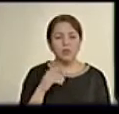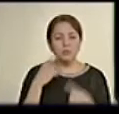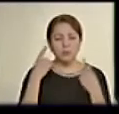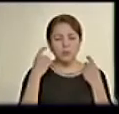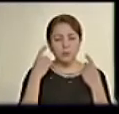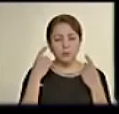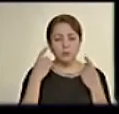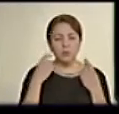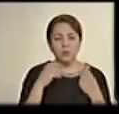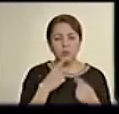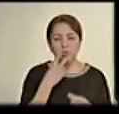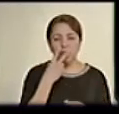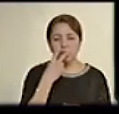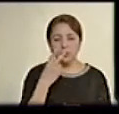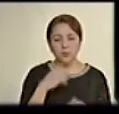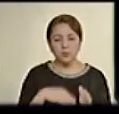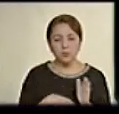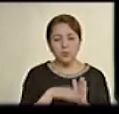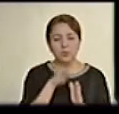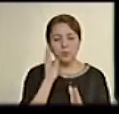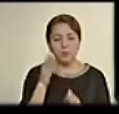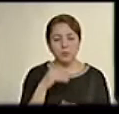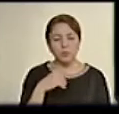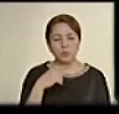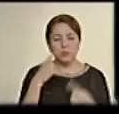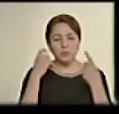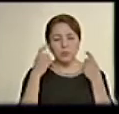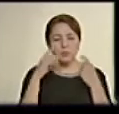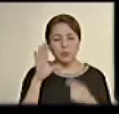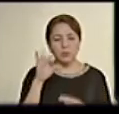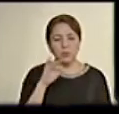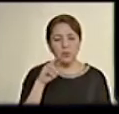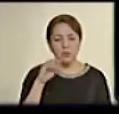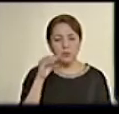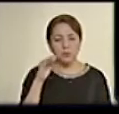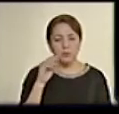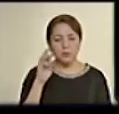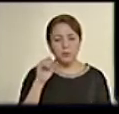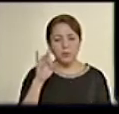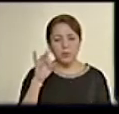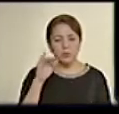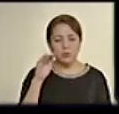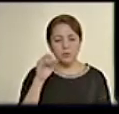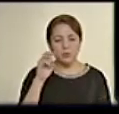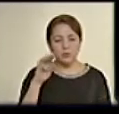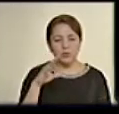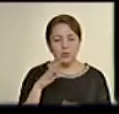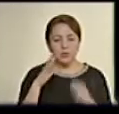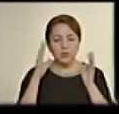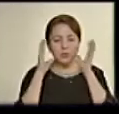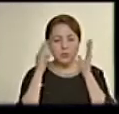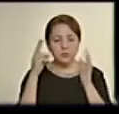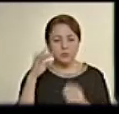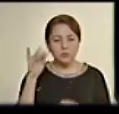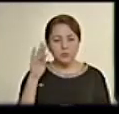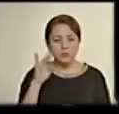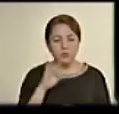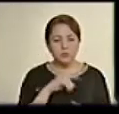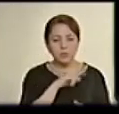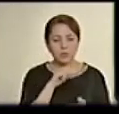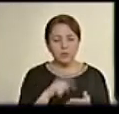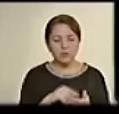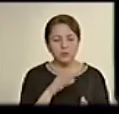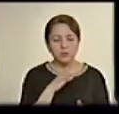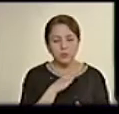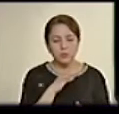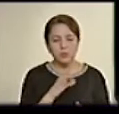ketadi. Shu sababdan ham Buxoro ilm ma'rifat yoki o'sha Islom dini markazi sifatida namoyon bo'lar ekan